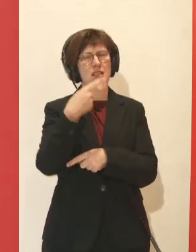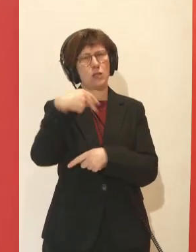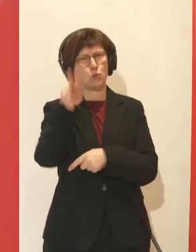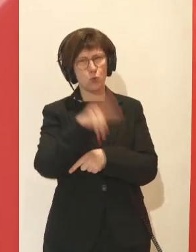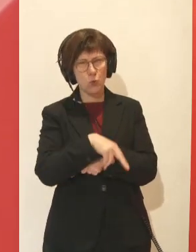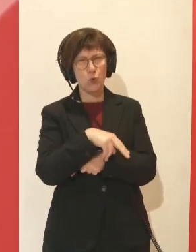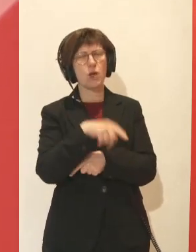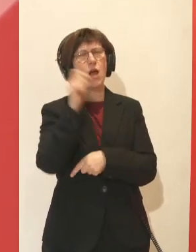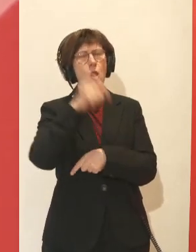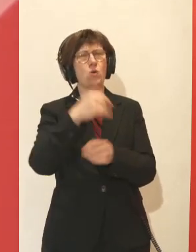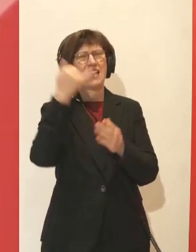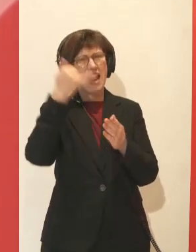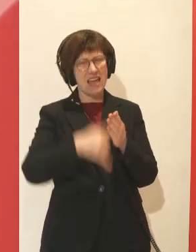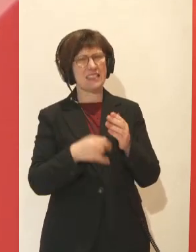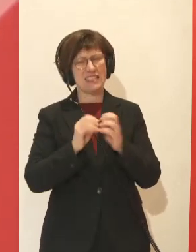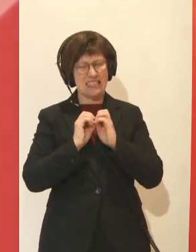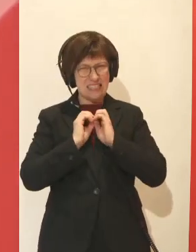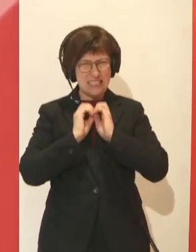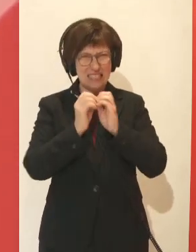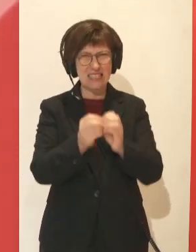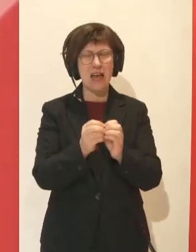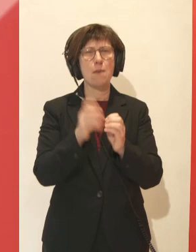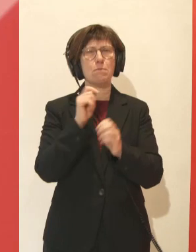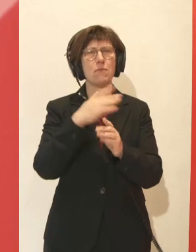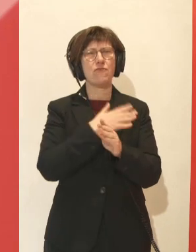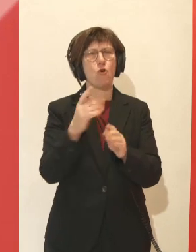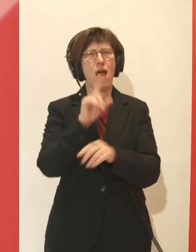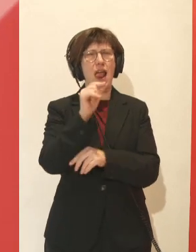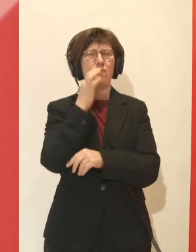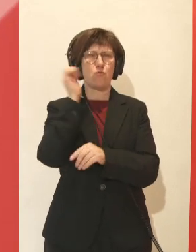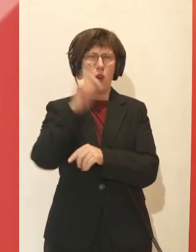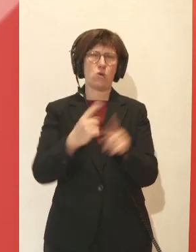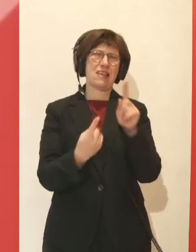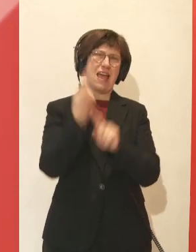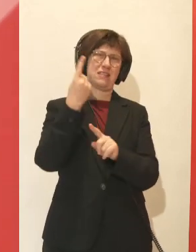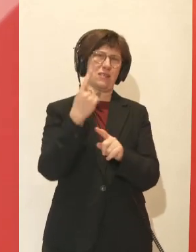zurück und wir machen den letzten Endspurt, bevor es dann um 11 Uhr zum ersten Highlight geht.